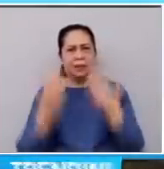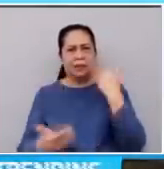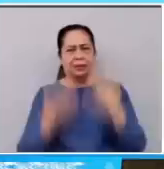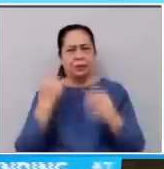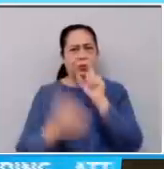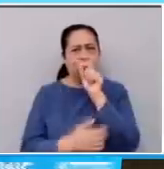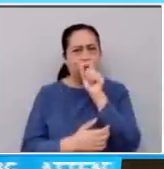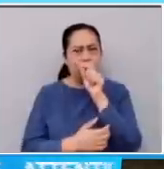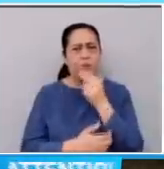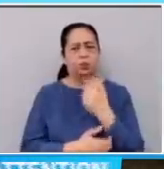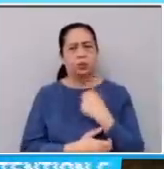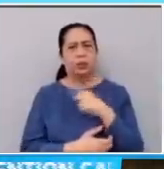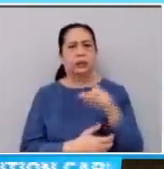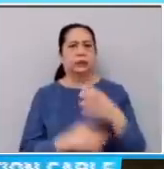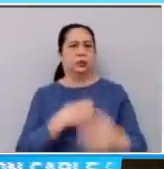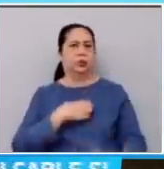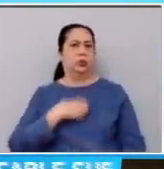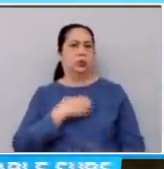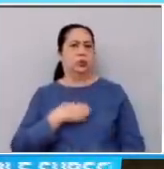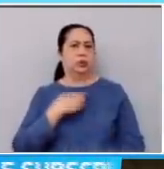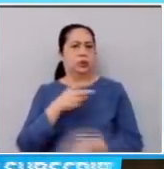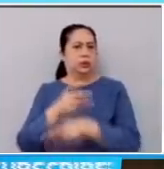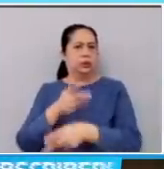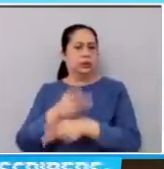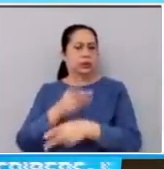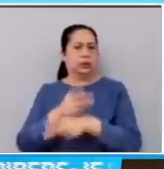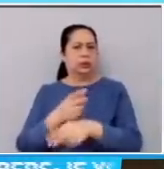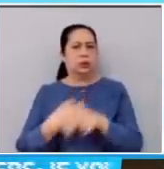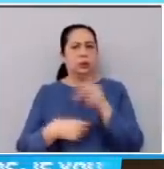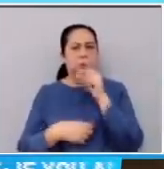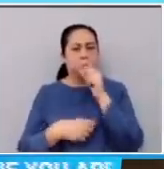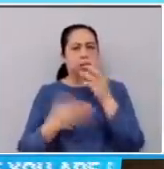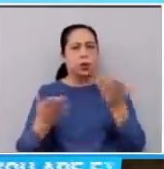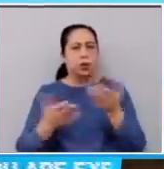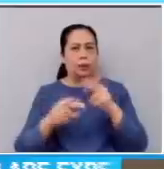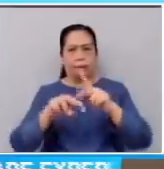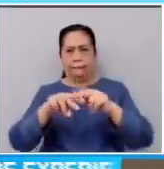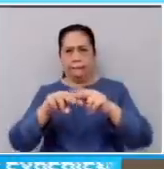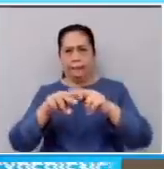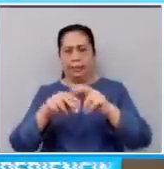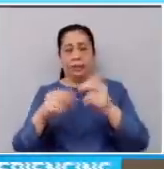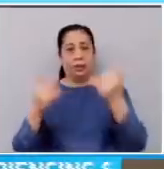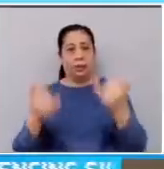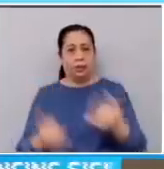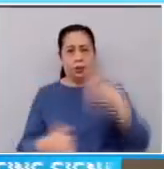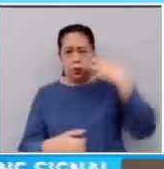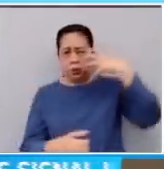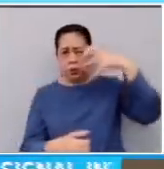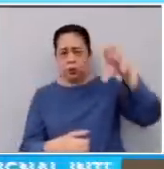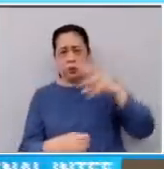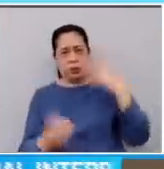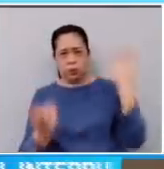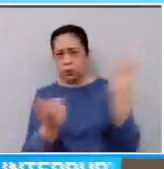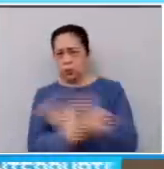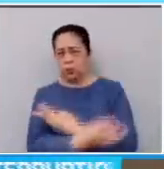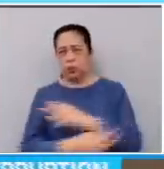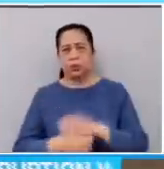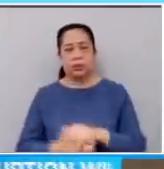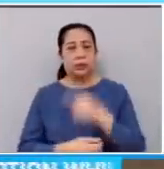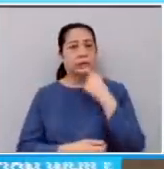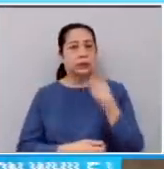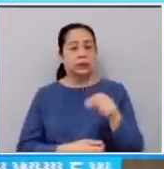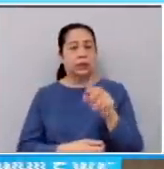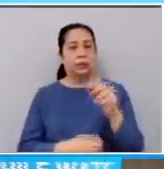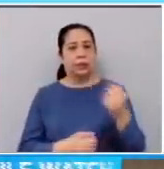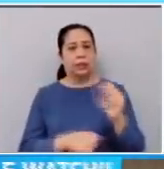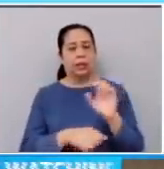ang dinaraing ng ilang nag-aalaga ng sisiw sa Mangaldan, Pangasinan, ngayong tumitindi ang init ng panahon. Sabi ng Municipal